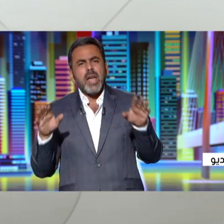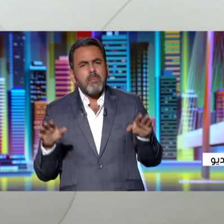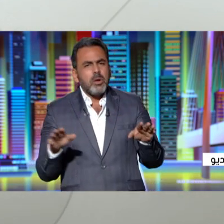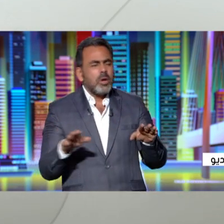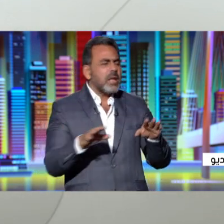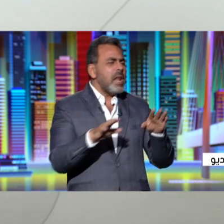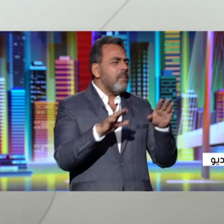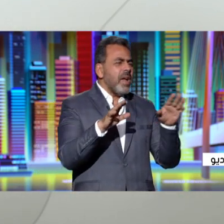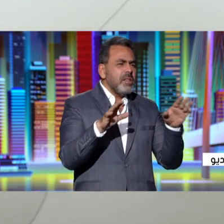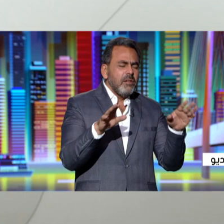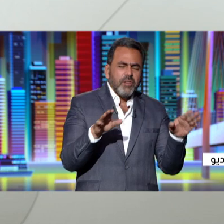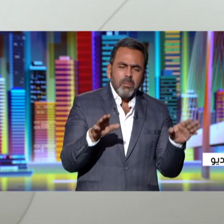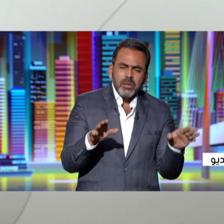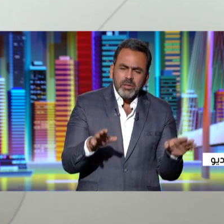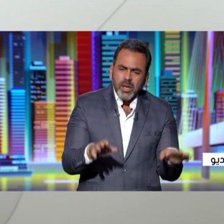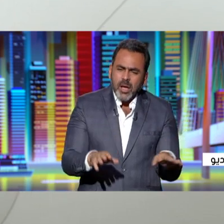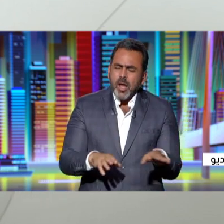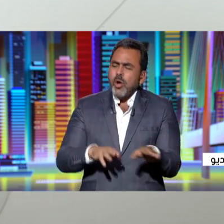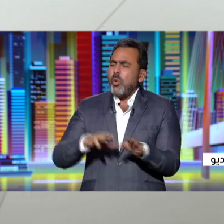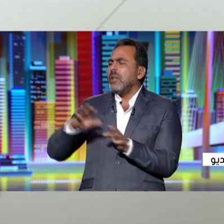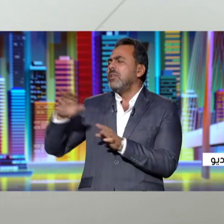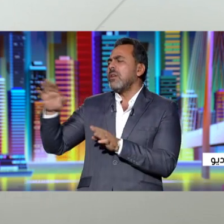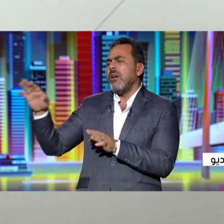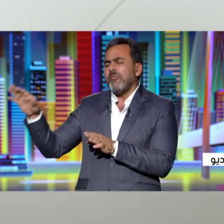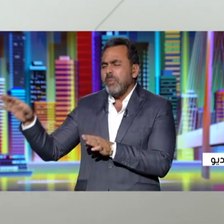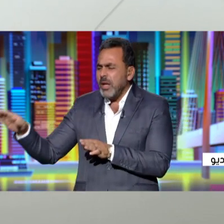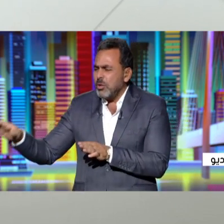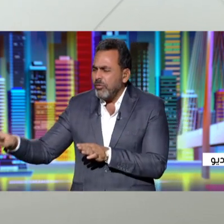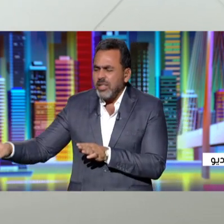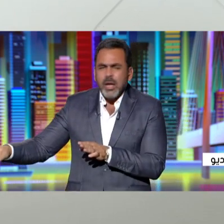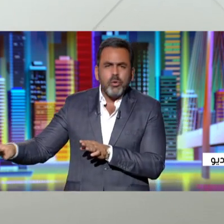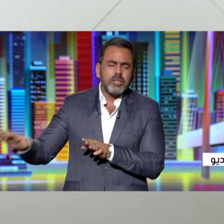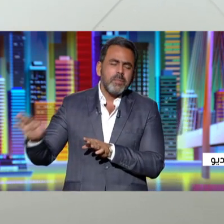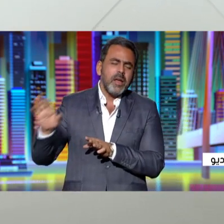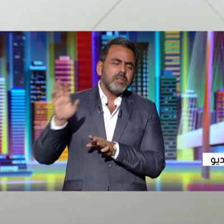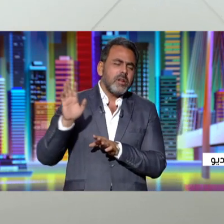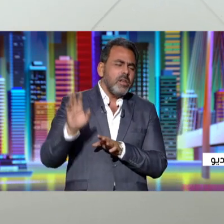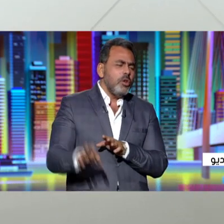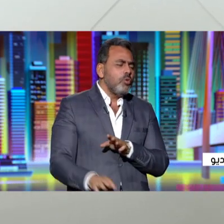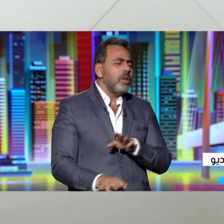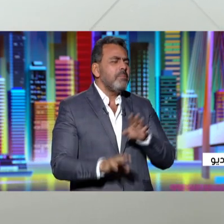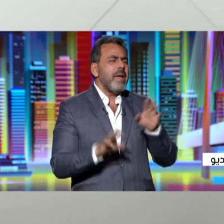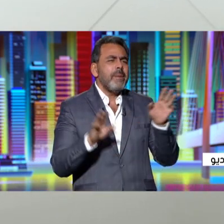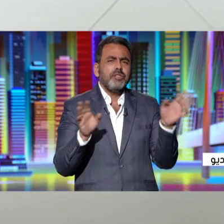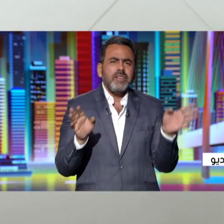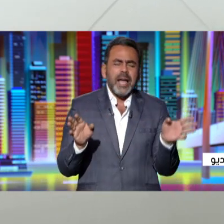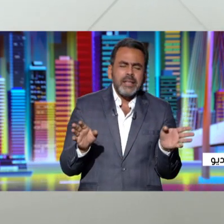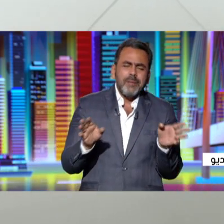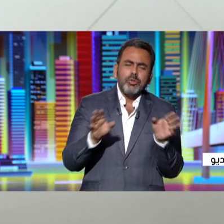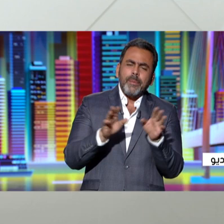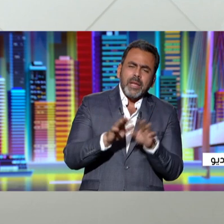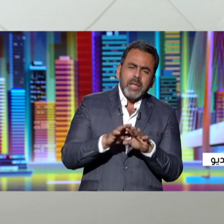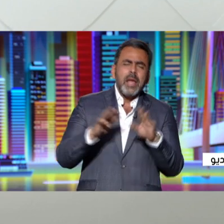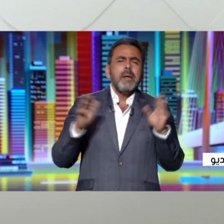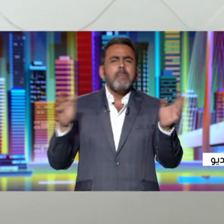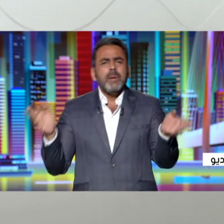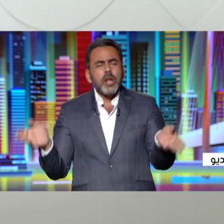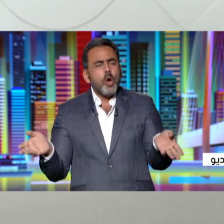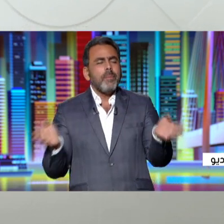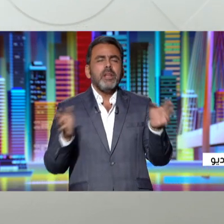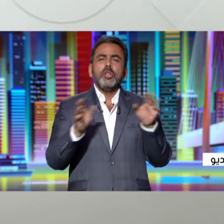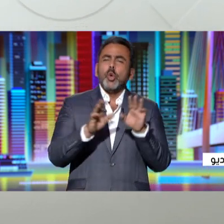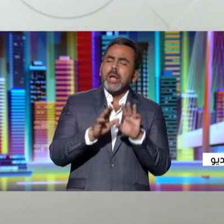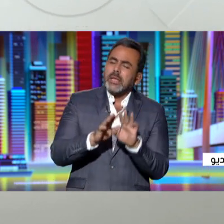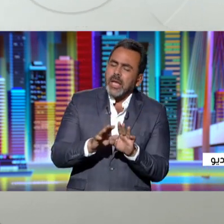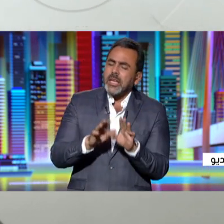سلام كامل وسلام عادل في المنطقه اعتراف بانه في دوله اسمها اسرائيل وان ما يبقاش في عداء متبادل ما